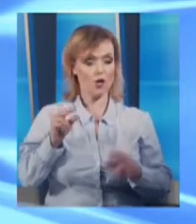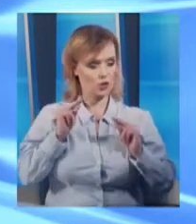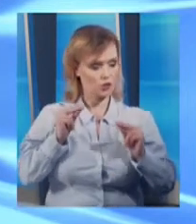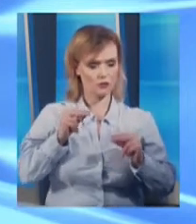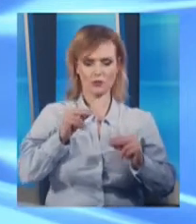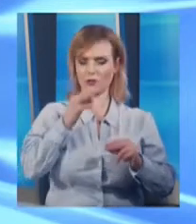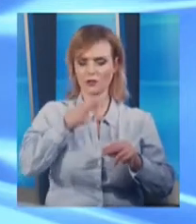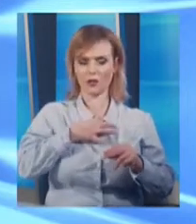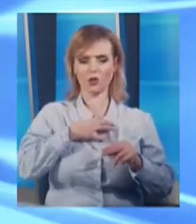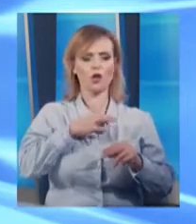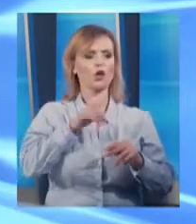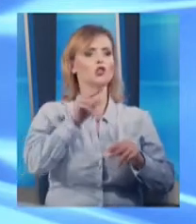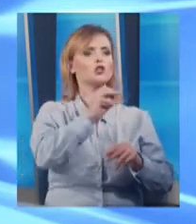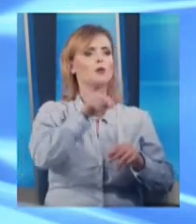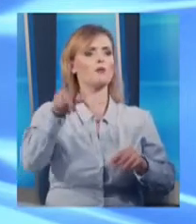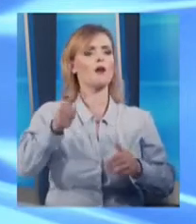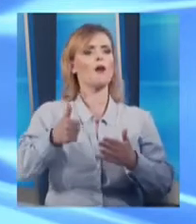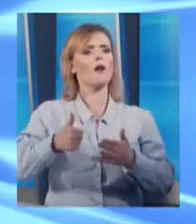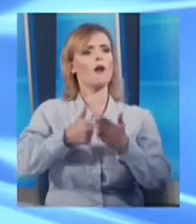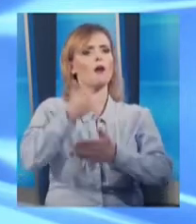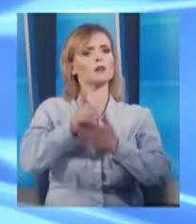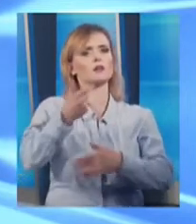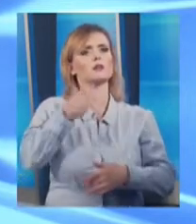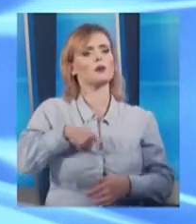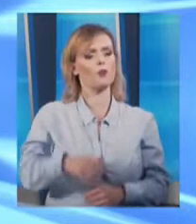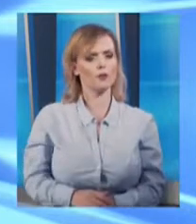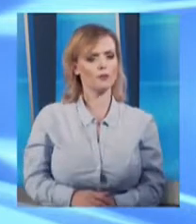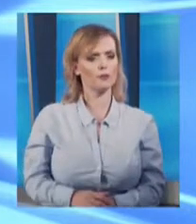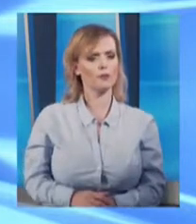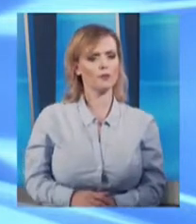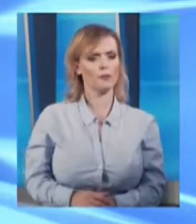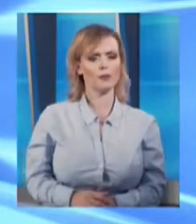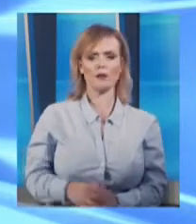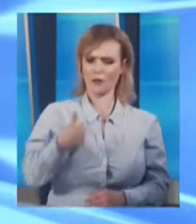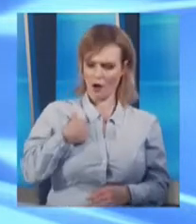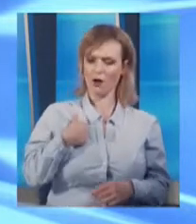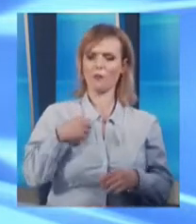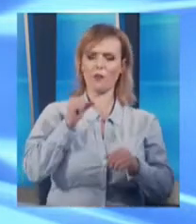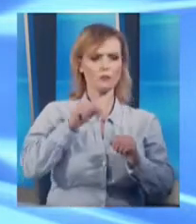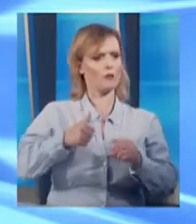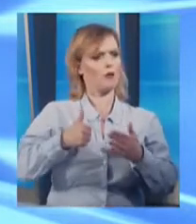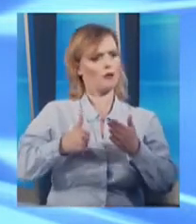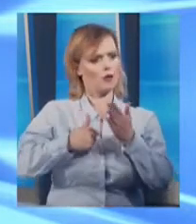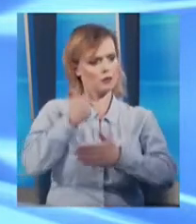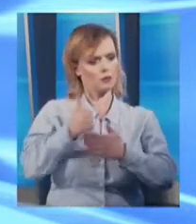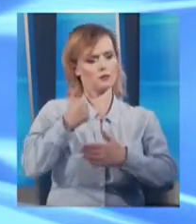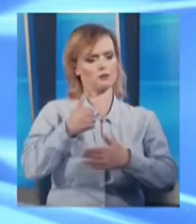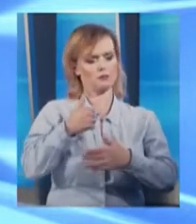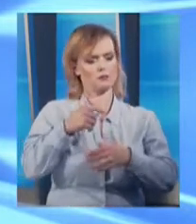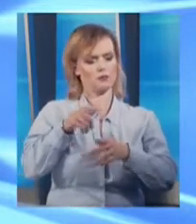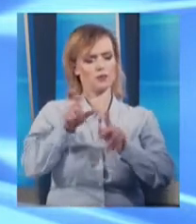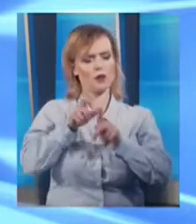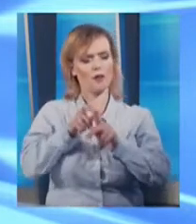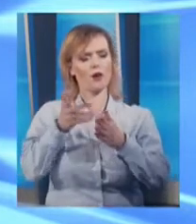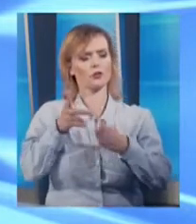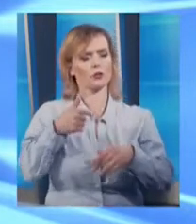care vă mândriți și vă puteți lăuda oricui, asta am făcut eu, da? Și cu